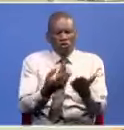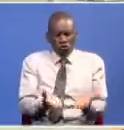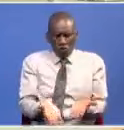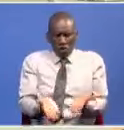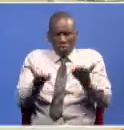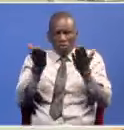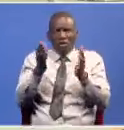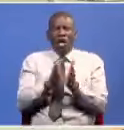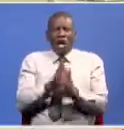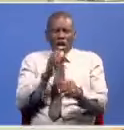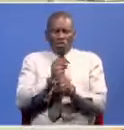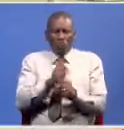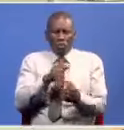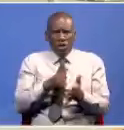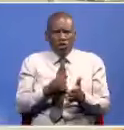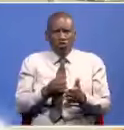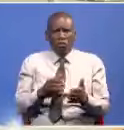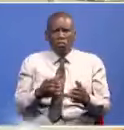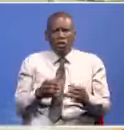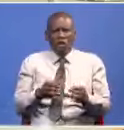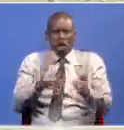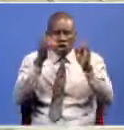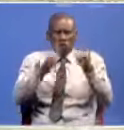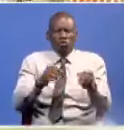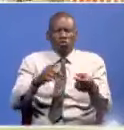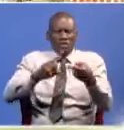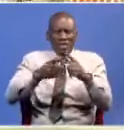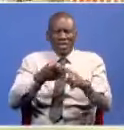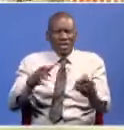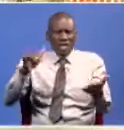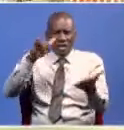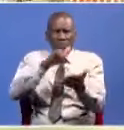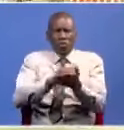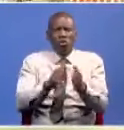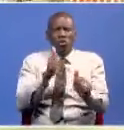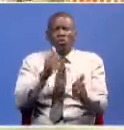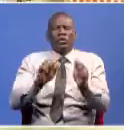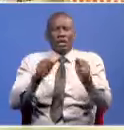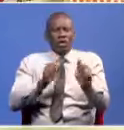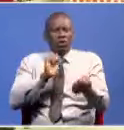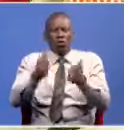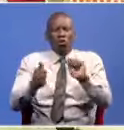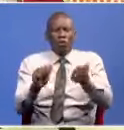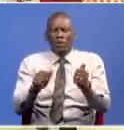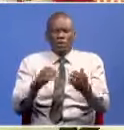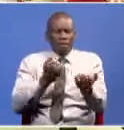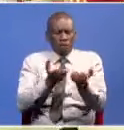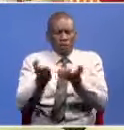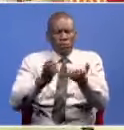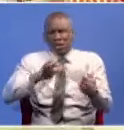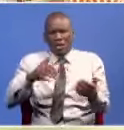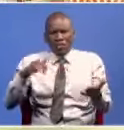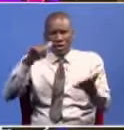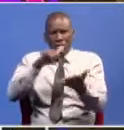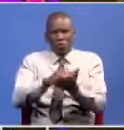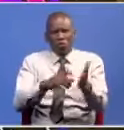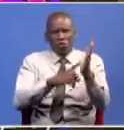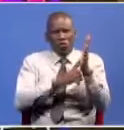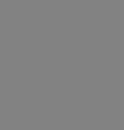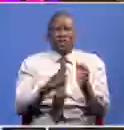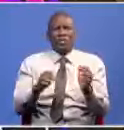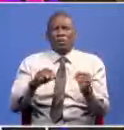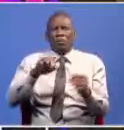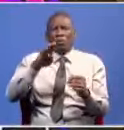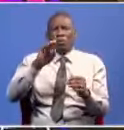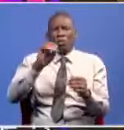kuimarishwa na kufanya kuwa uwanja wa kisasa na wenye uwezo wa kushindana kibiashara na angatua zingine kama ile ya